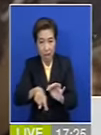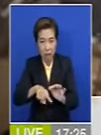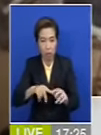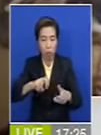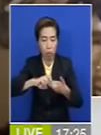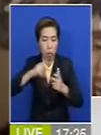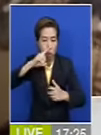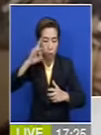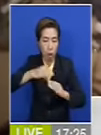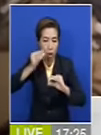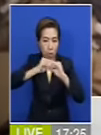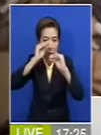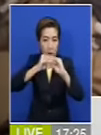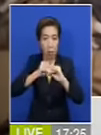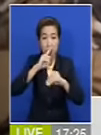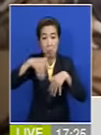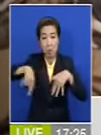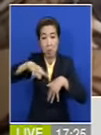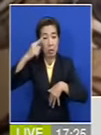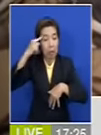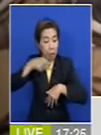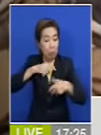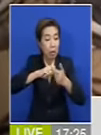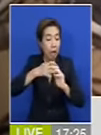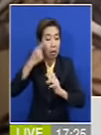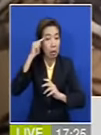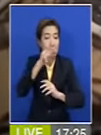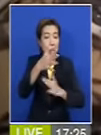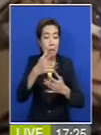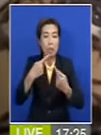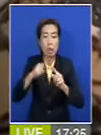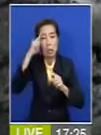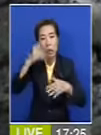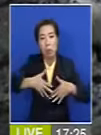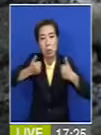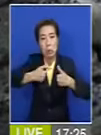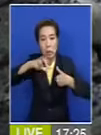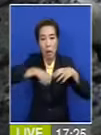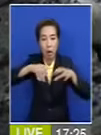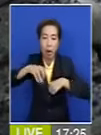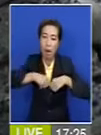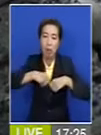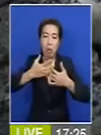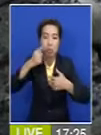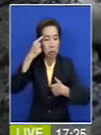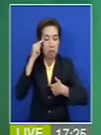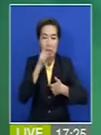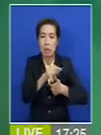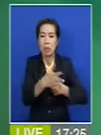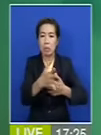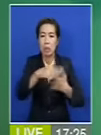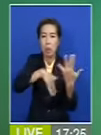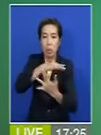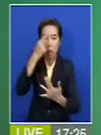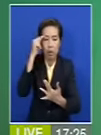แรงมากขึ้นหากเราทุกคนยังไม่ตระหนักถึงปัญหายังคงตักตวงแต่ความสุขและผลประโยชน์เฉพาะหน้า โดยไม่ใยดีกับสภาพแวดล้